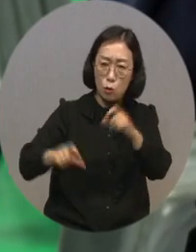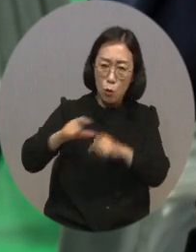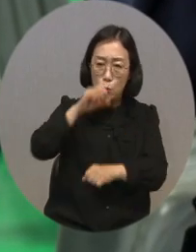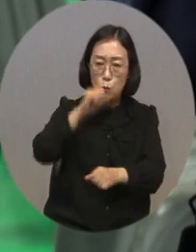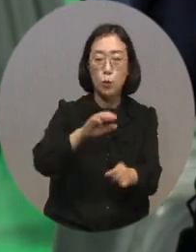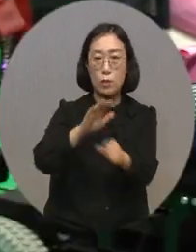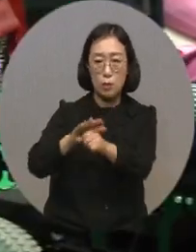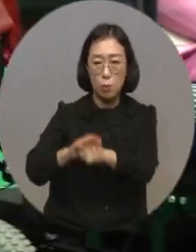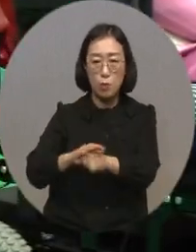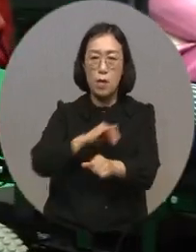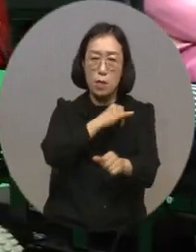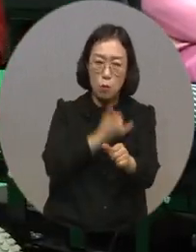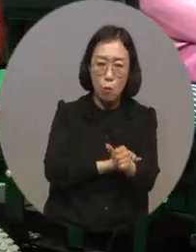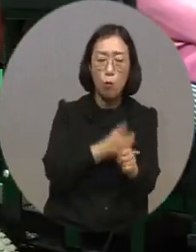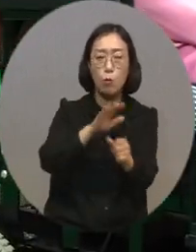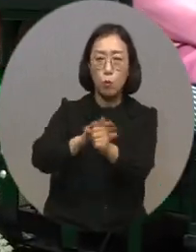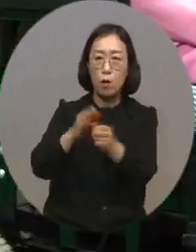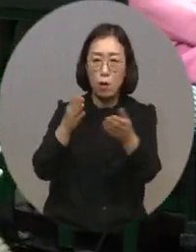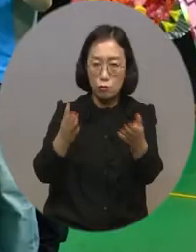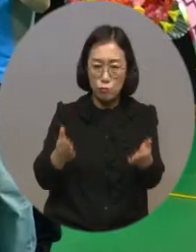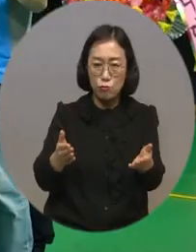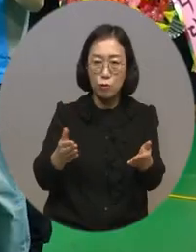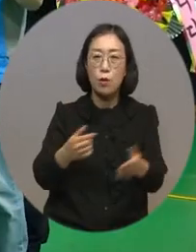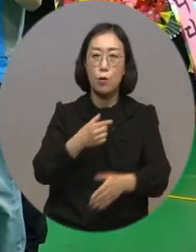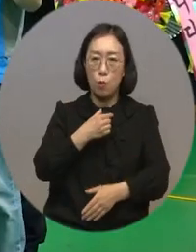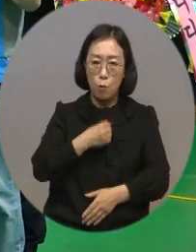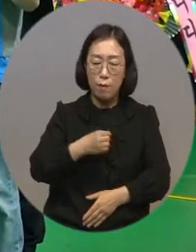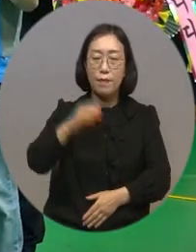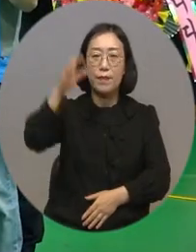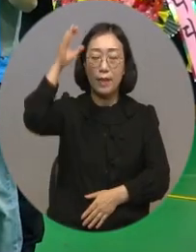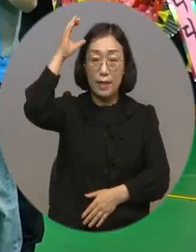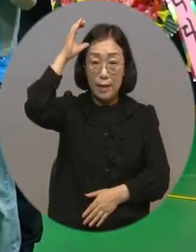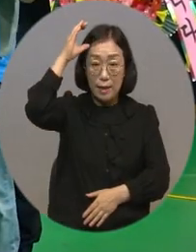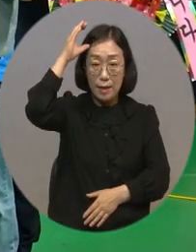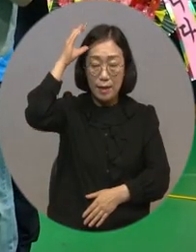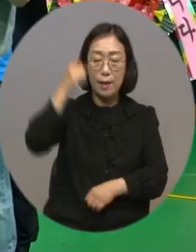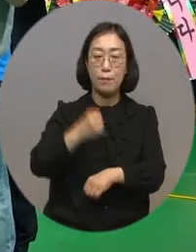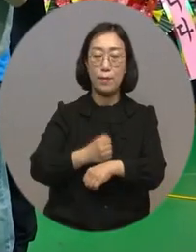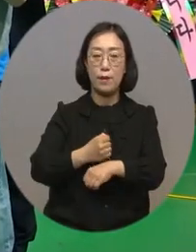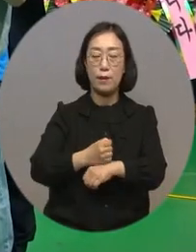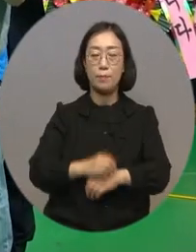장애인의 인권 강화로 이어지길 기대해봅니다. 복지TV 전북방송 안정진입니다.